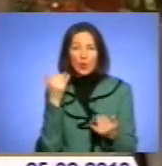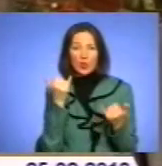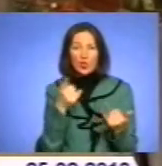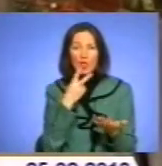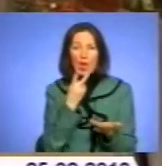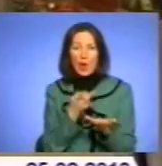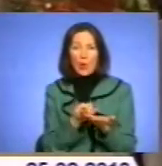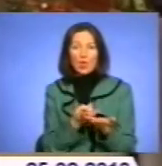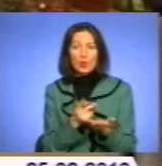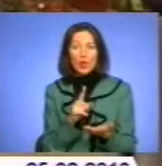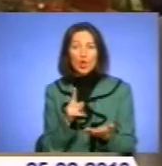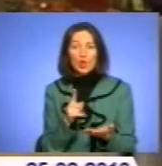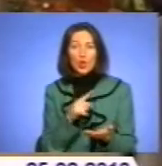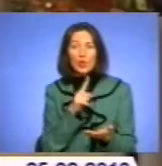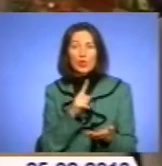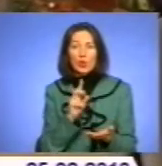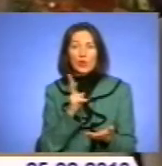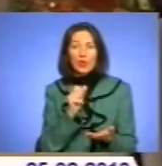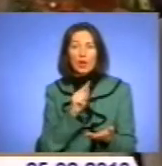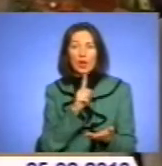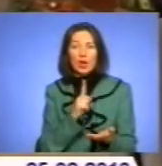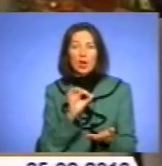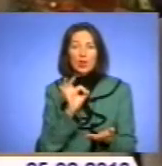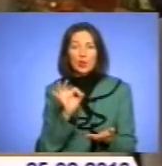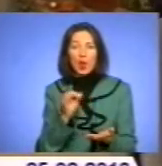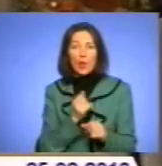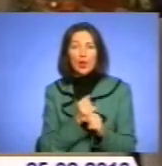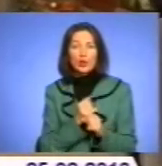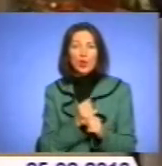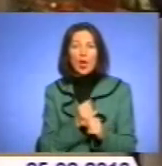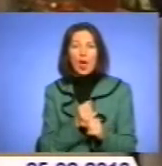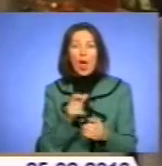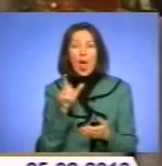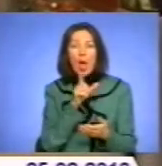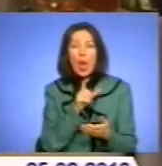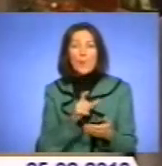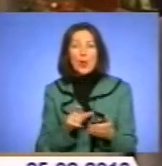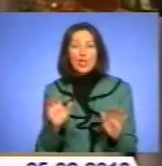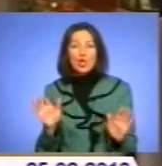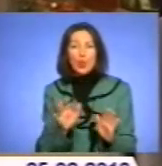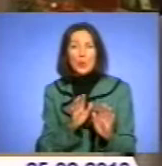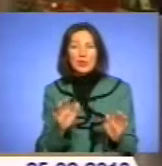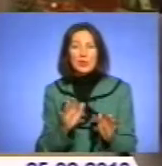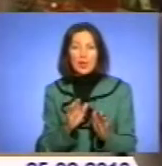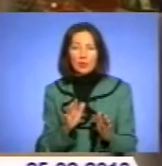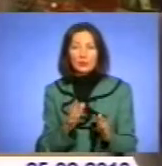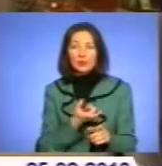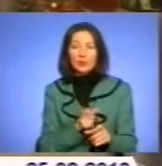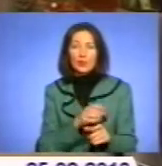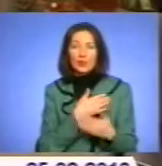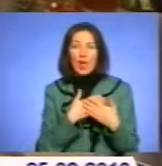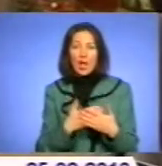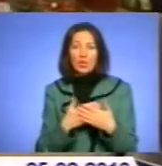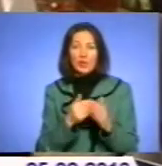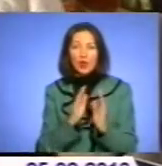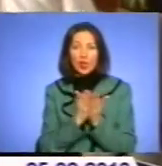бачимо, що Зіновій Казьо працює у поетично-пісенному річищі дуже активно. І